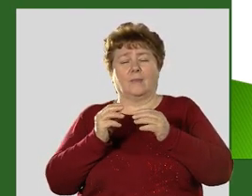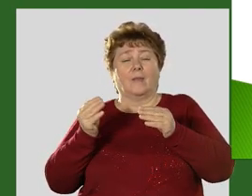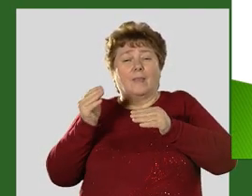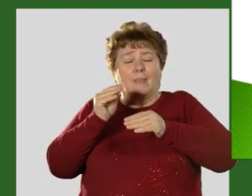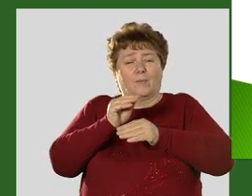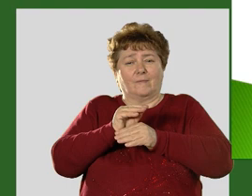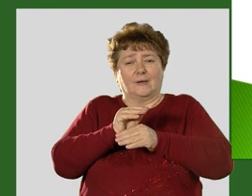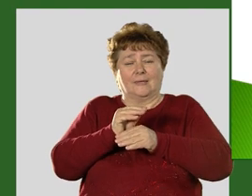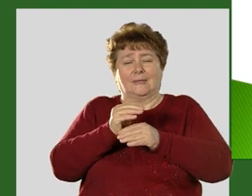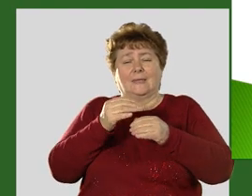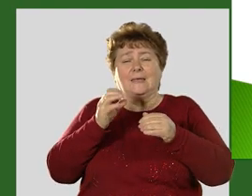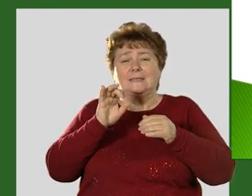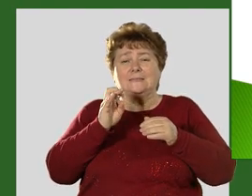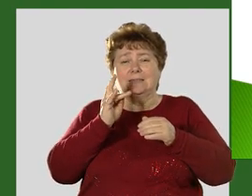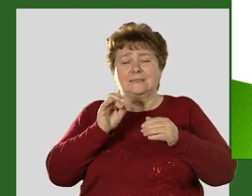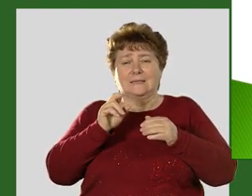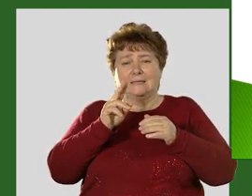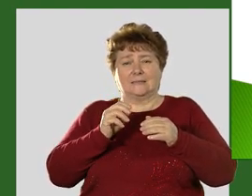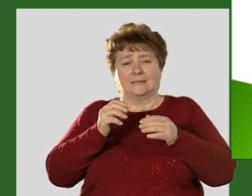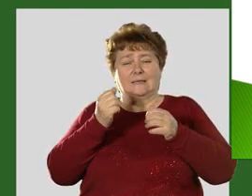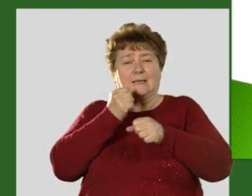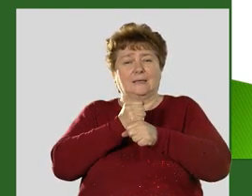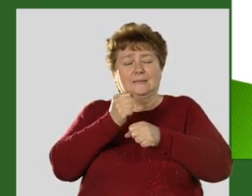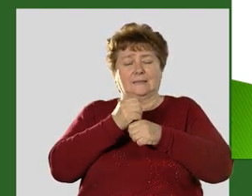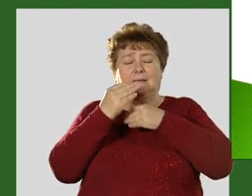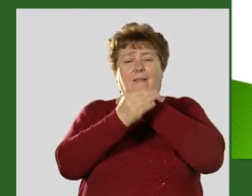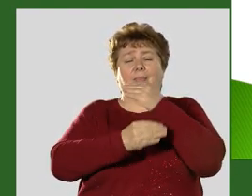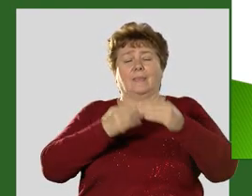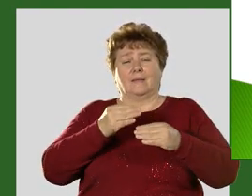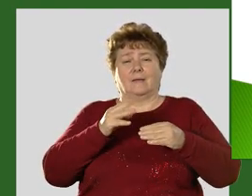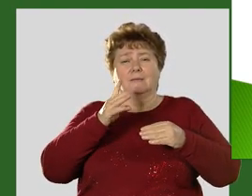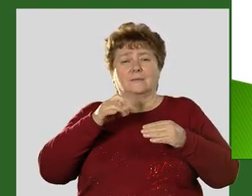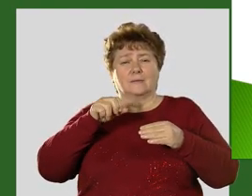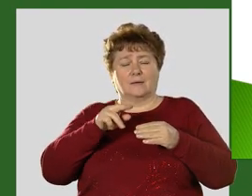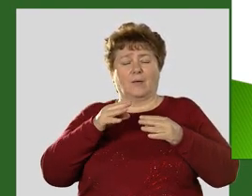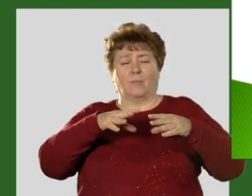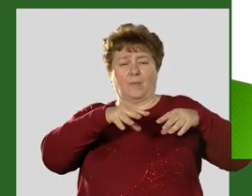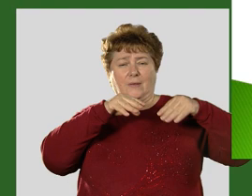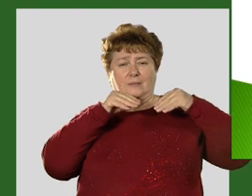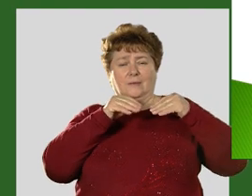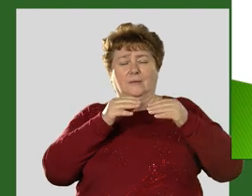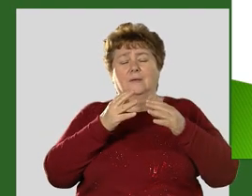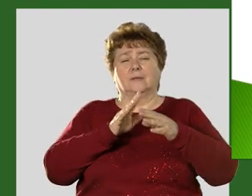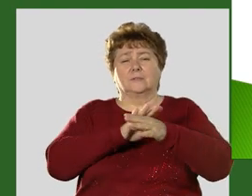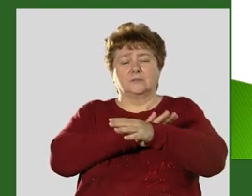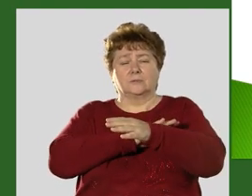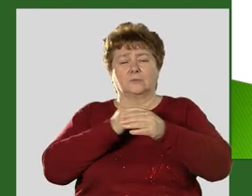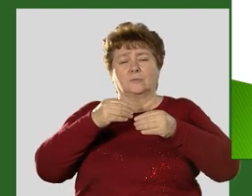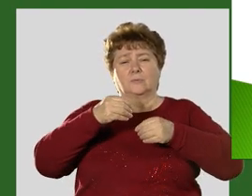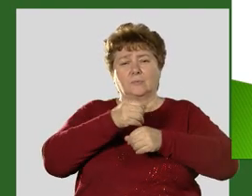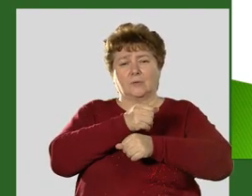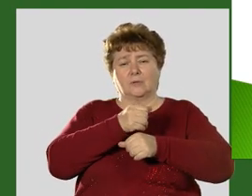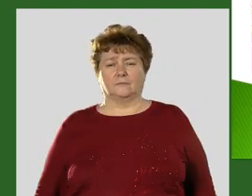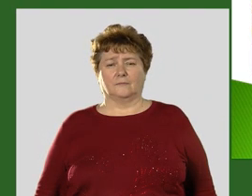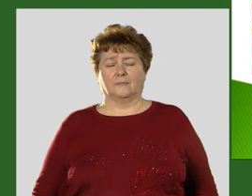синтетического волокна производил костюмные и платяные ткани, драп, одеяло, шерстяную пряжу